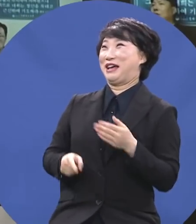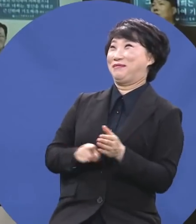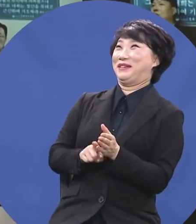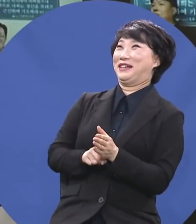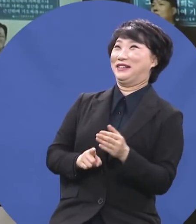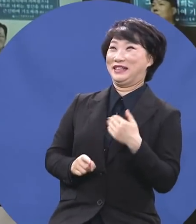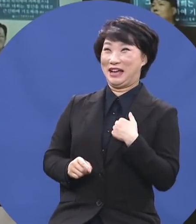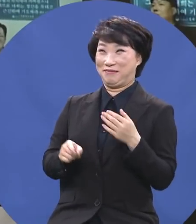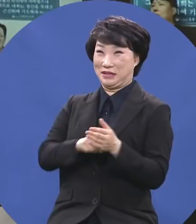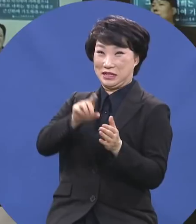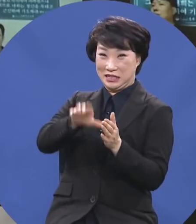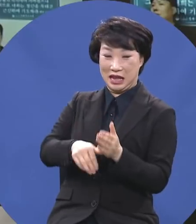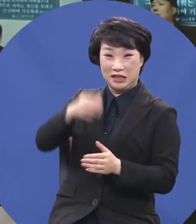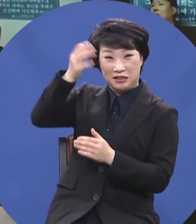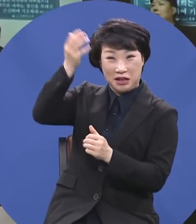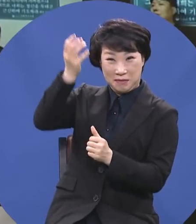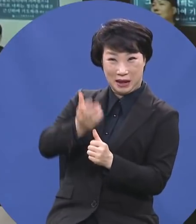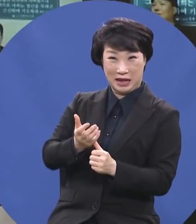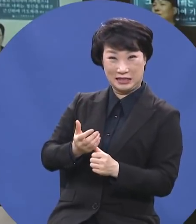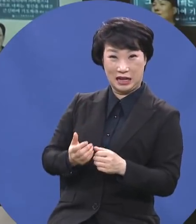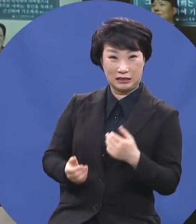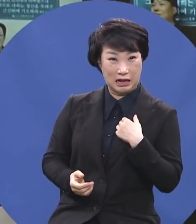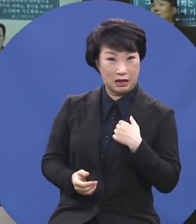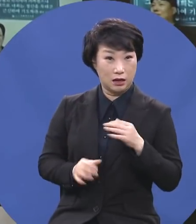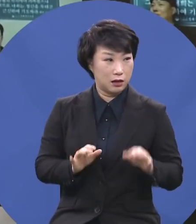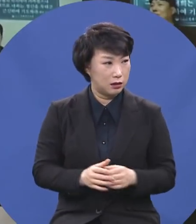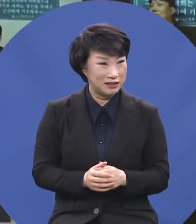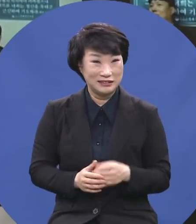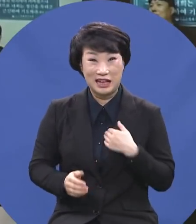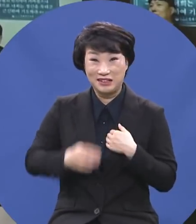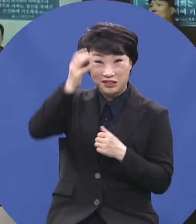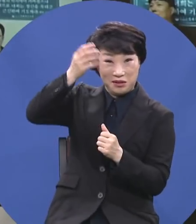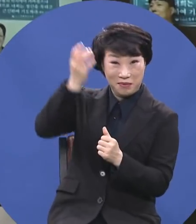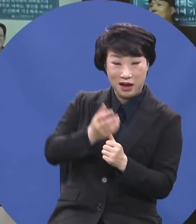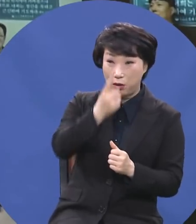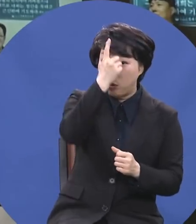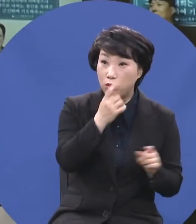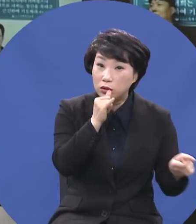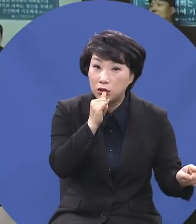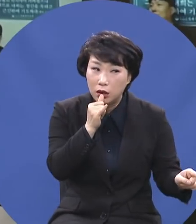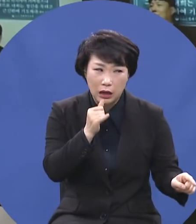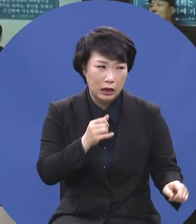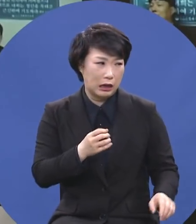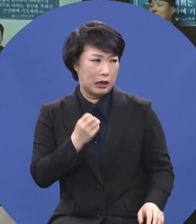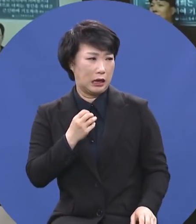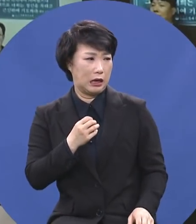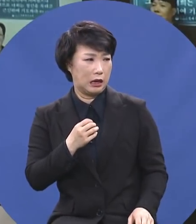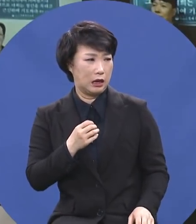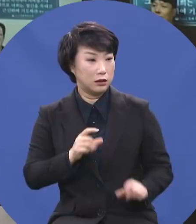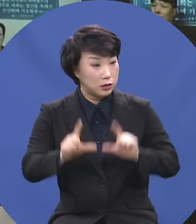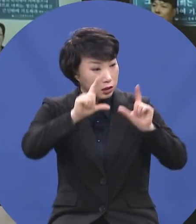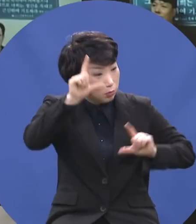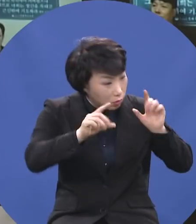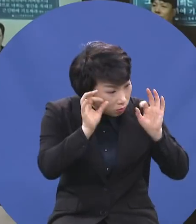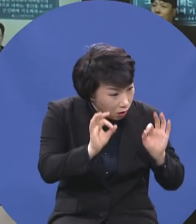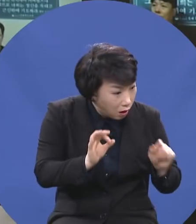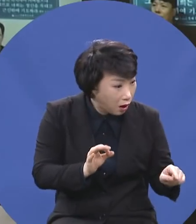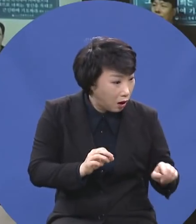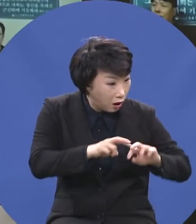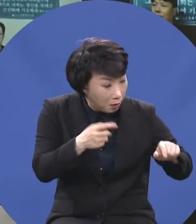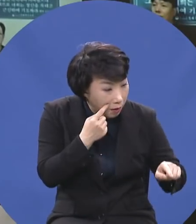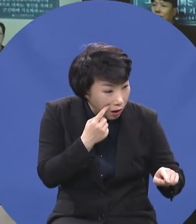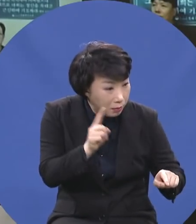믿었으니까 믿을 때 성령을 받았다 했으니 내가 받았다고 우겨대는데 사는 걸 보면